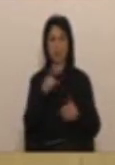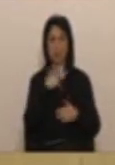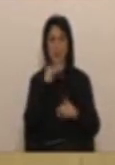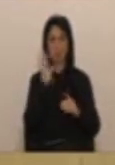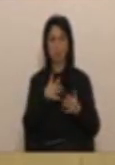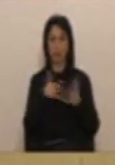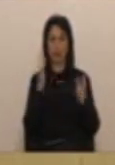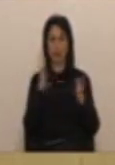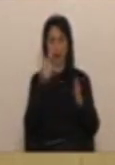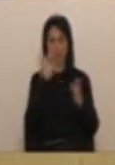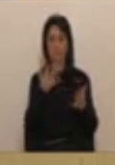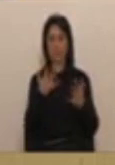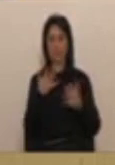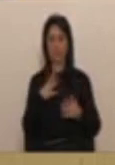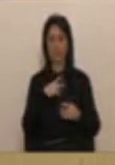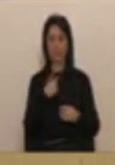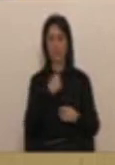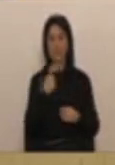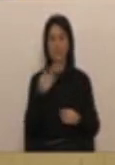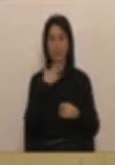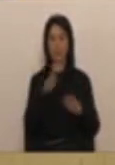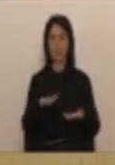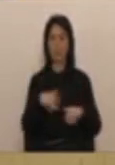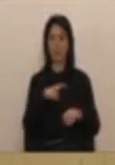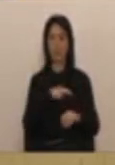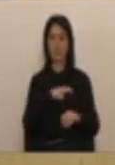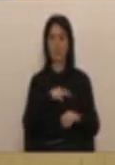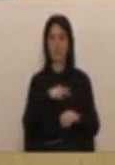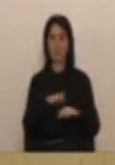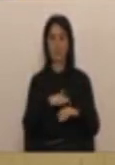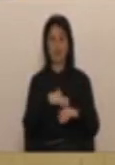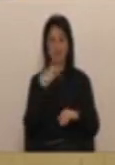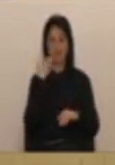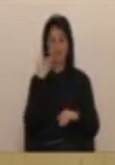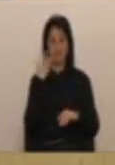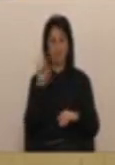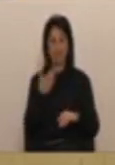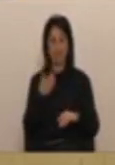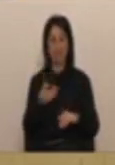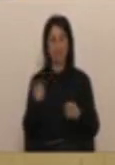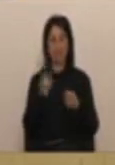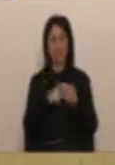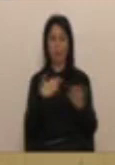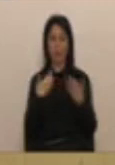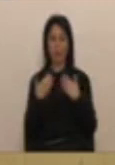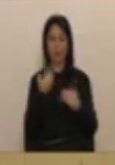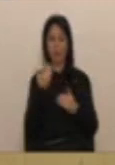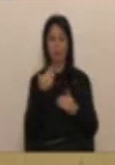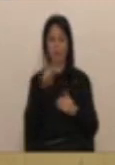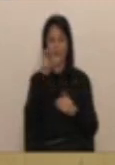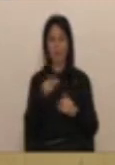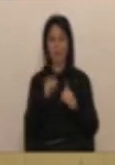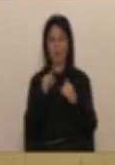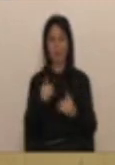უფრო ღია და ნათელი გახდეს თითოეული საკრებულოს დეპუტატის კეთილსინდისიერება და დამოკიდებულება მისი